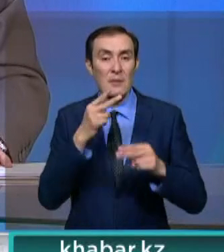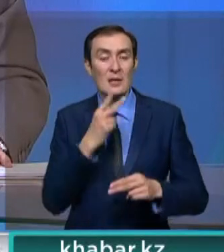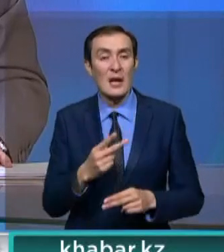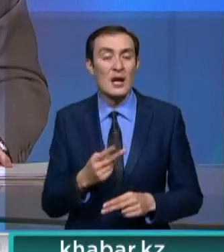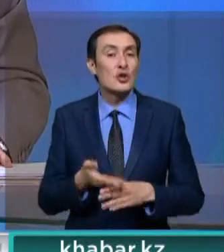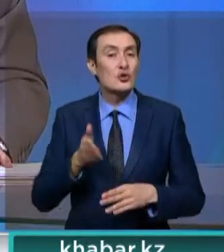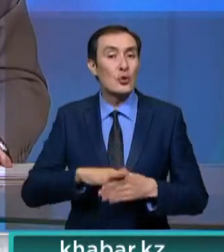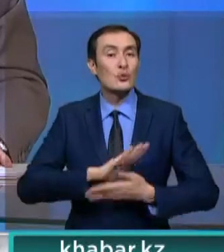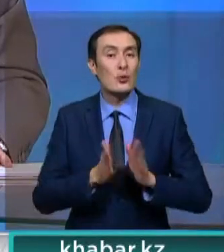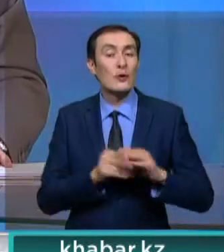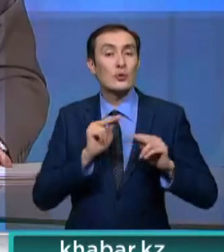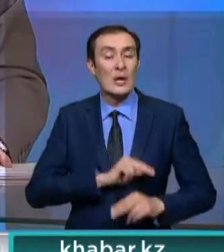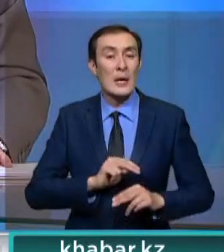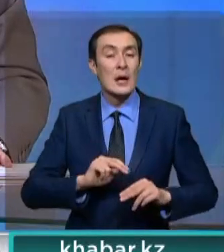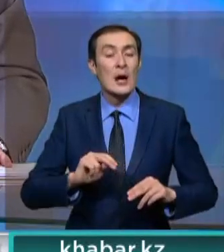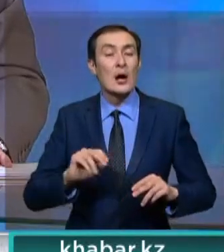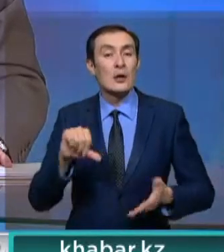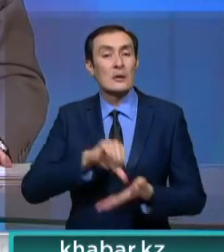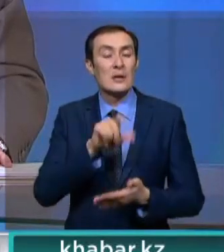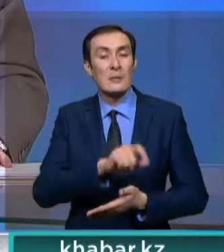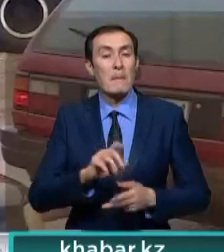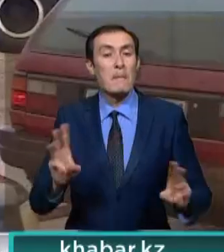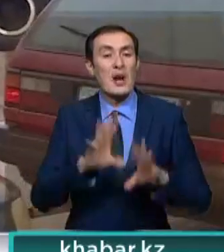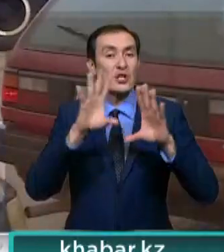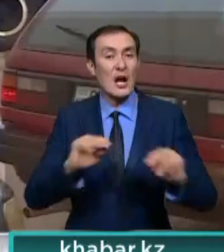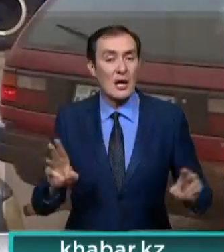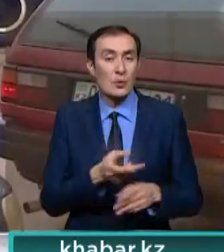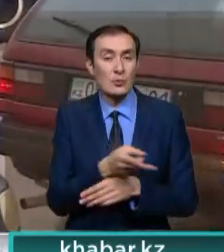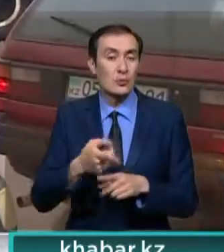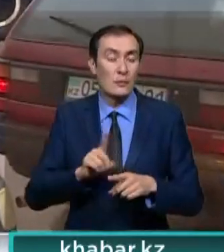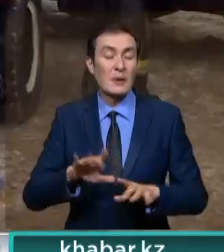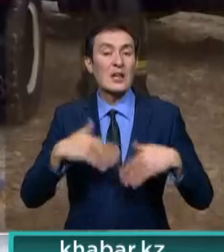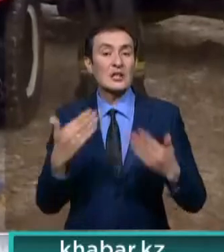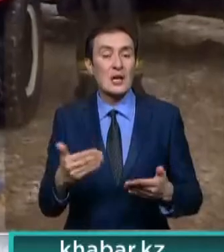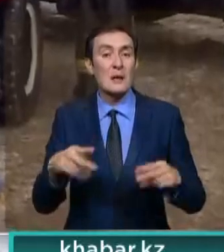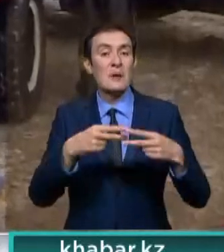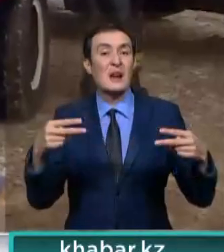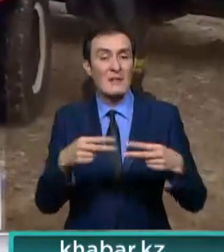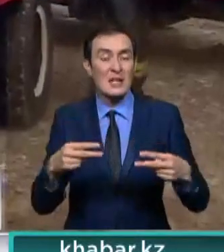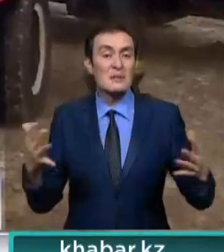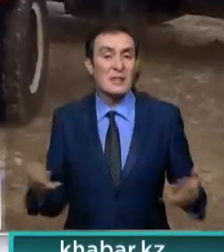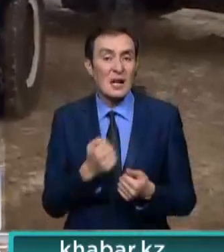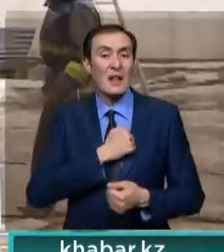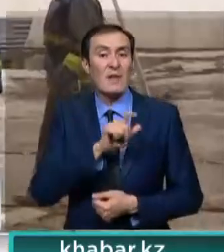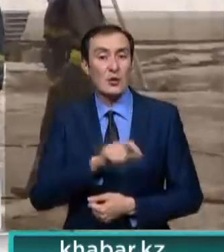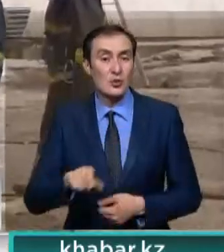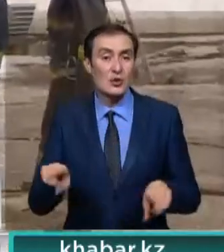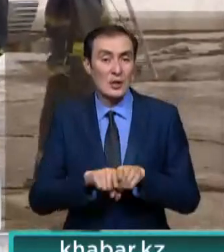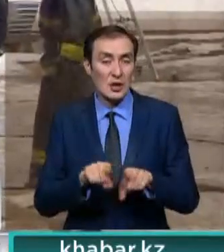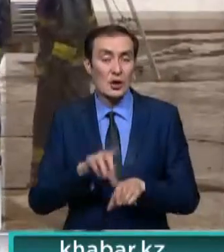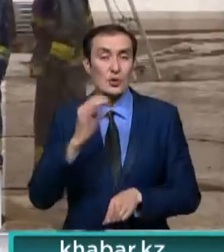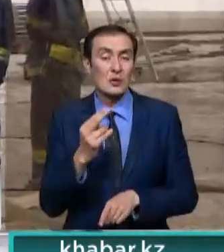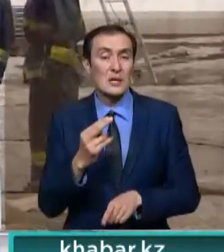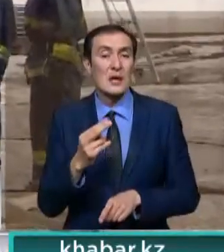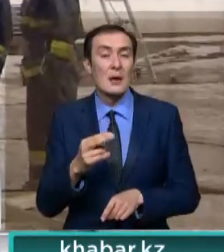на не менее тяжелые условия труда пожарных. Депутаты Народной партии Казахстана предложили приравнять спасателей к военнослужащим